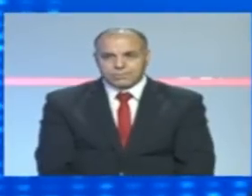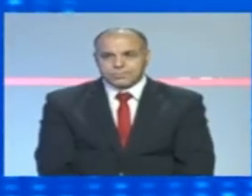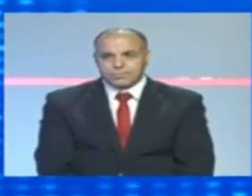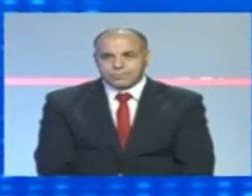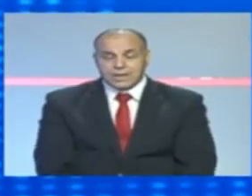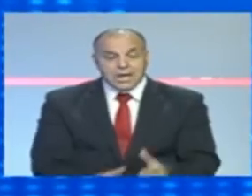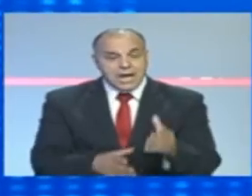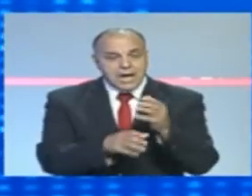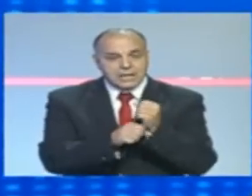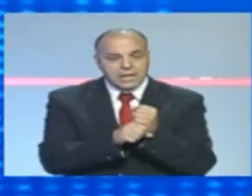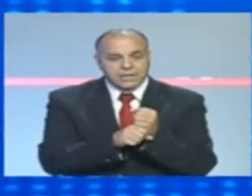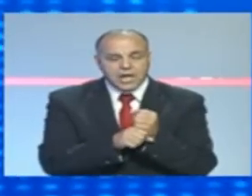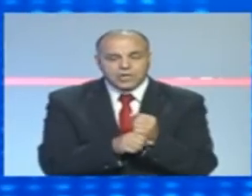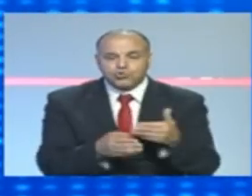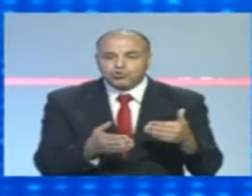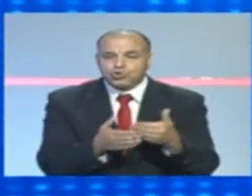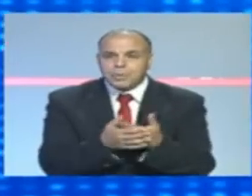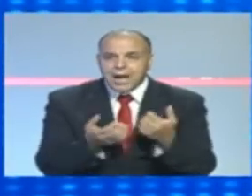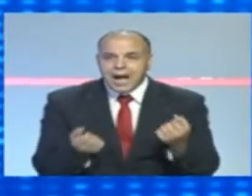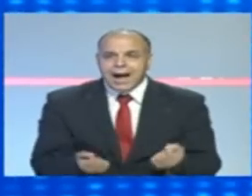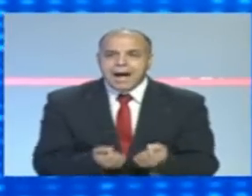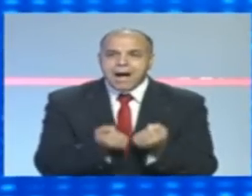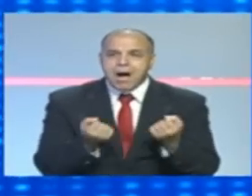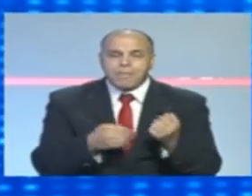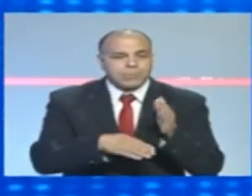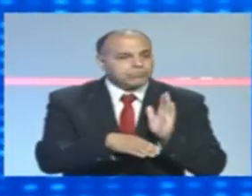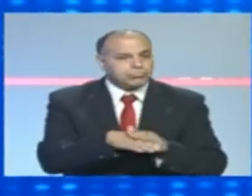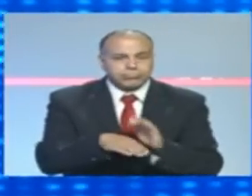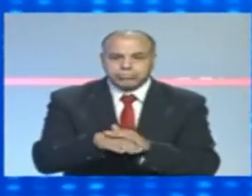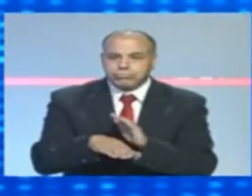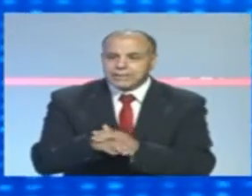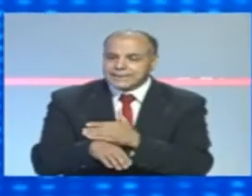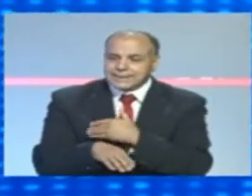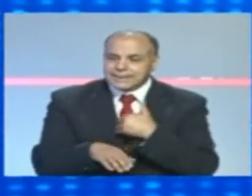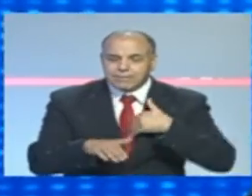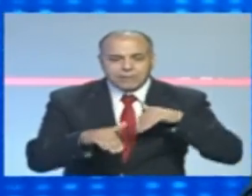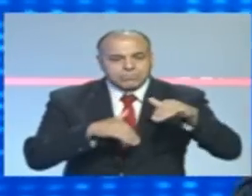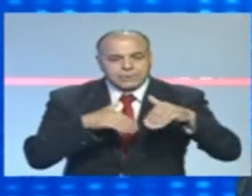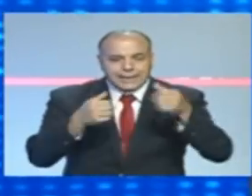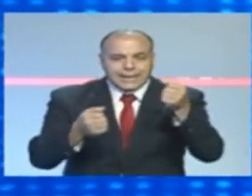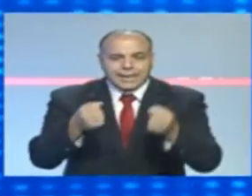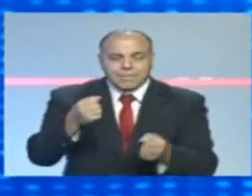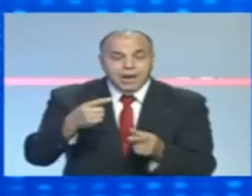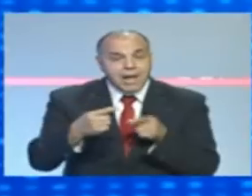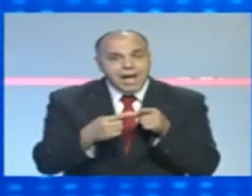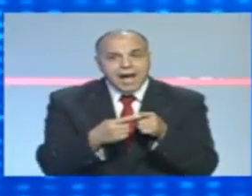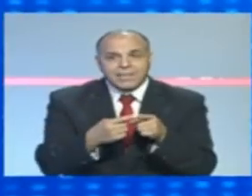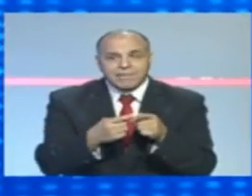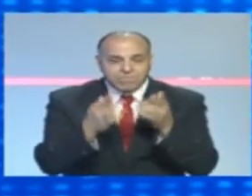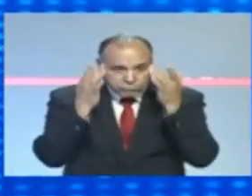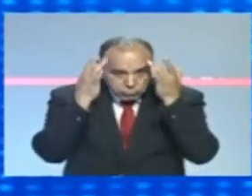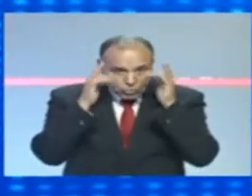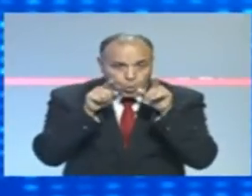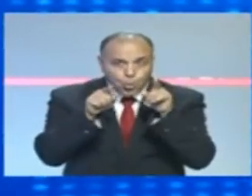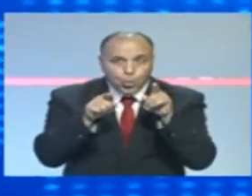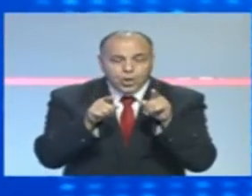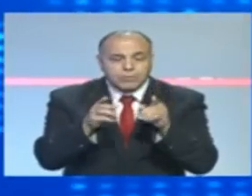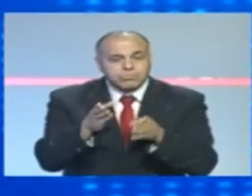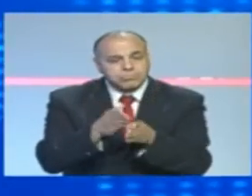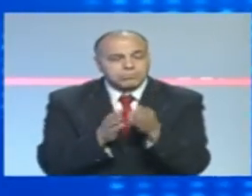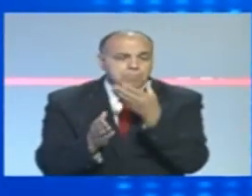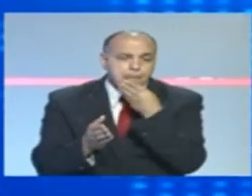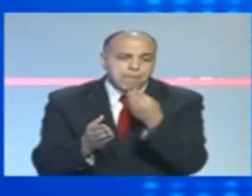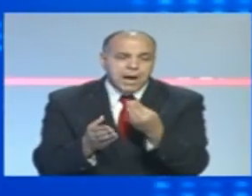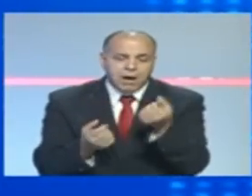احتضنت جزيره جربه حمله توعويه في السلامه المروريه بهدف ترسيخ مقومات السلوك الحضاري